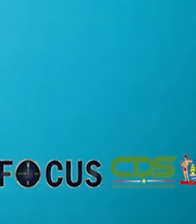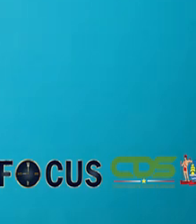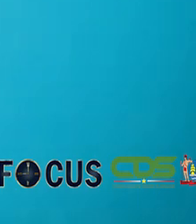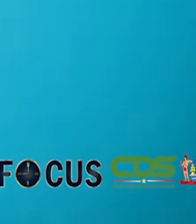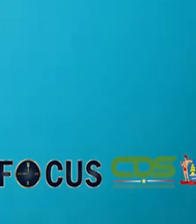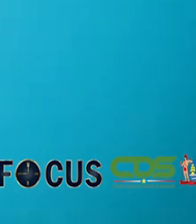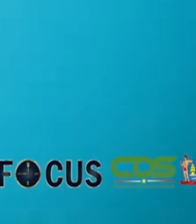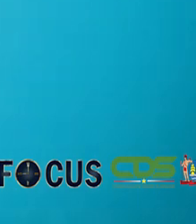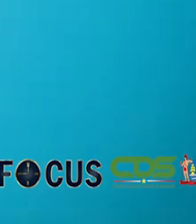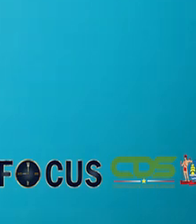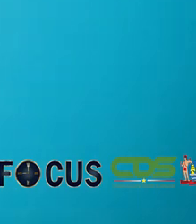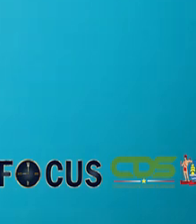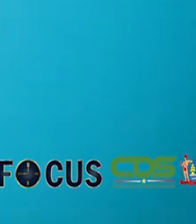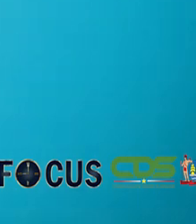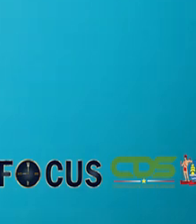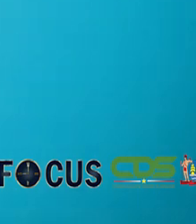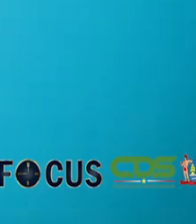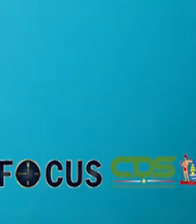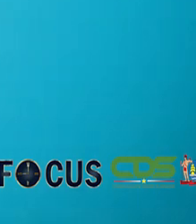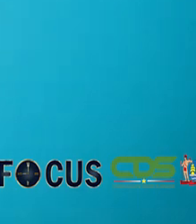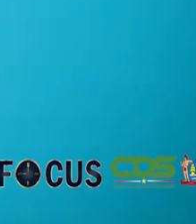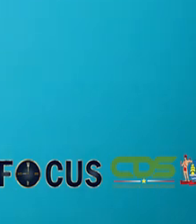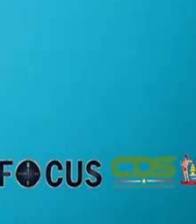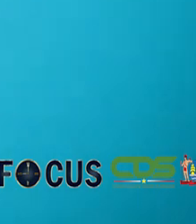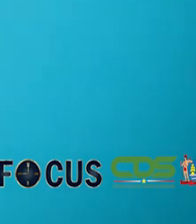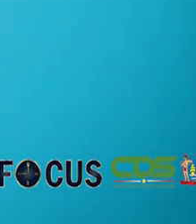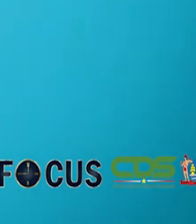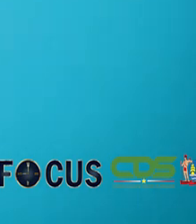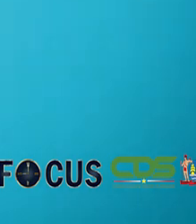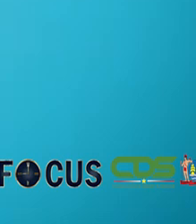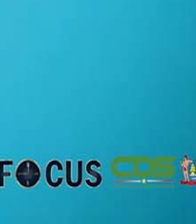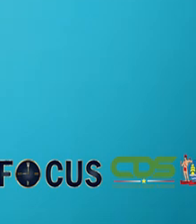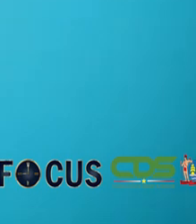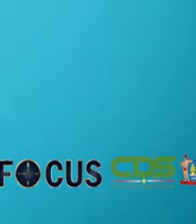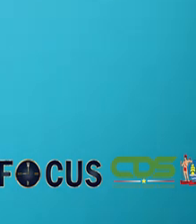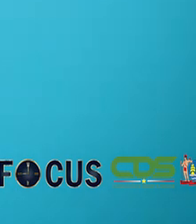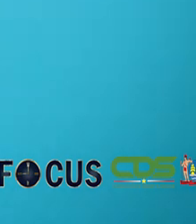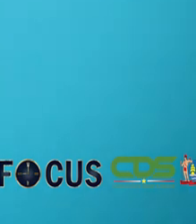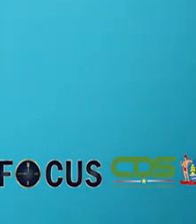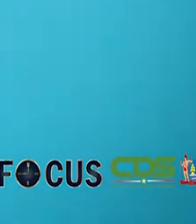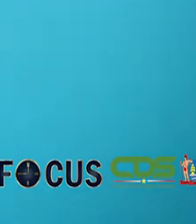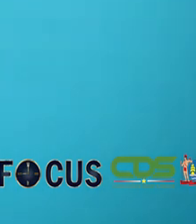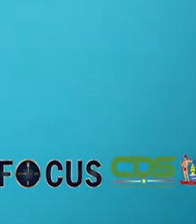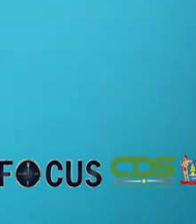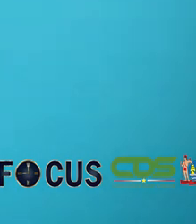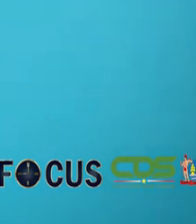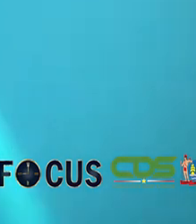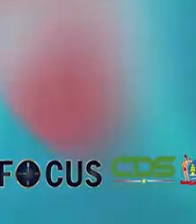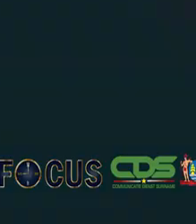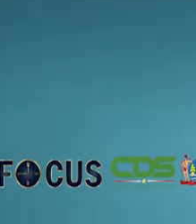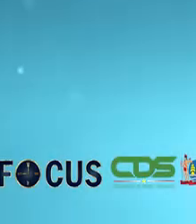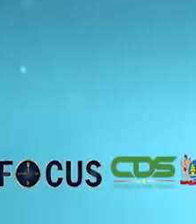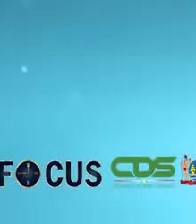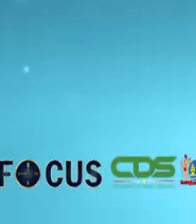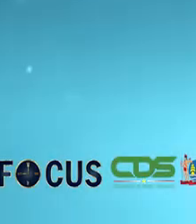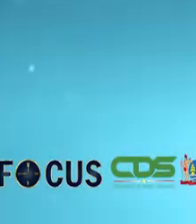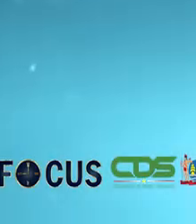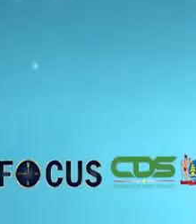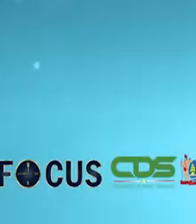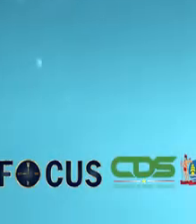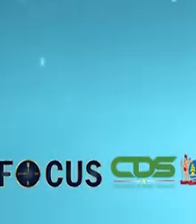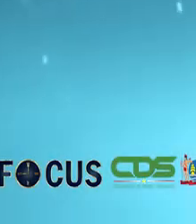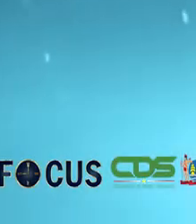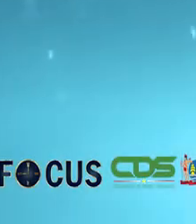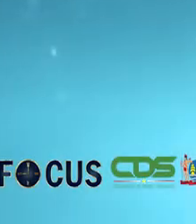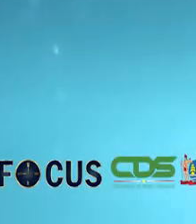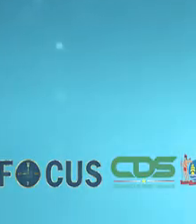gaan. Uw ondersteuning is daarbij van groot belang. Het gaat om onze natie, het gaat om onze toekomst. Denk Atori